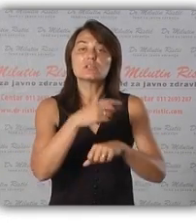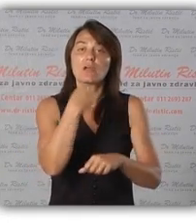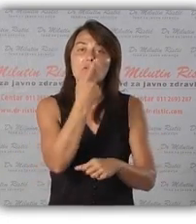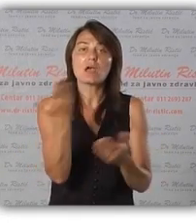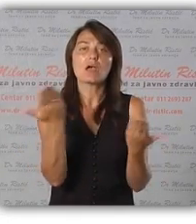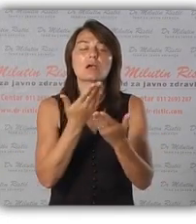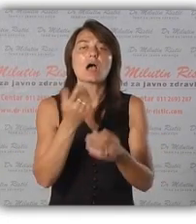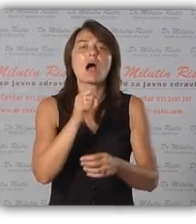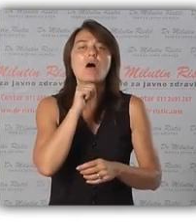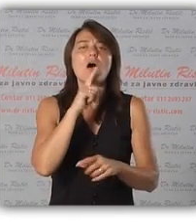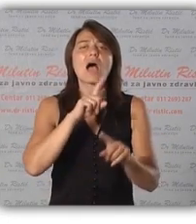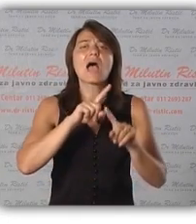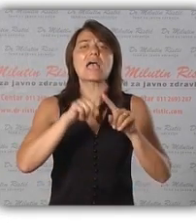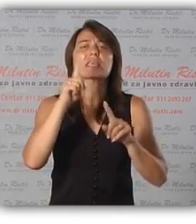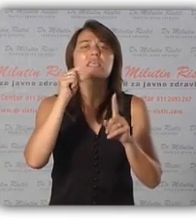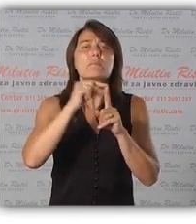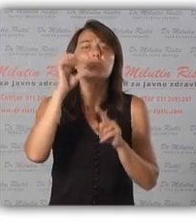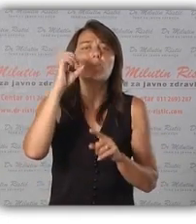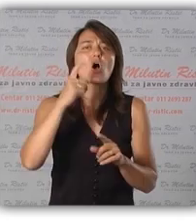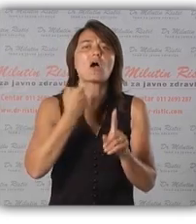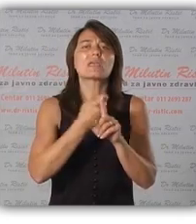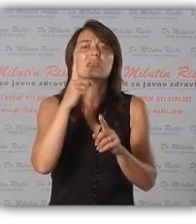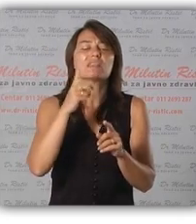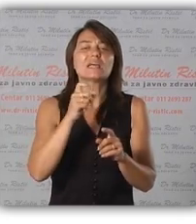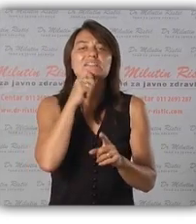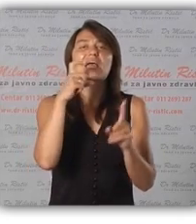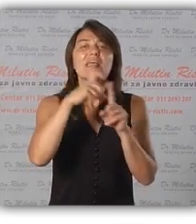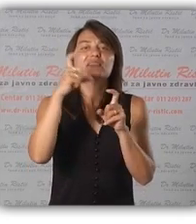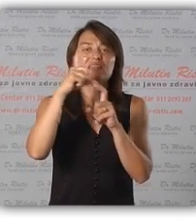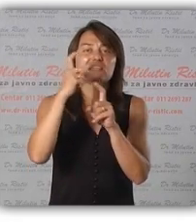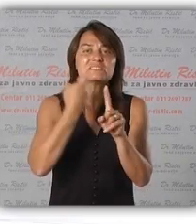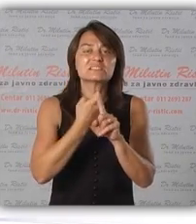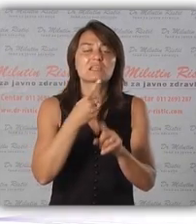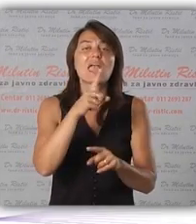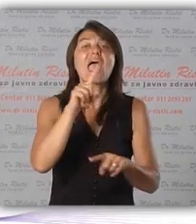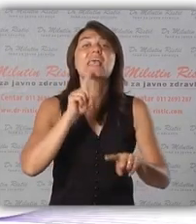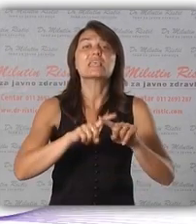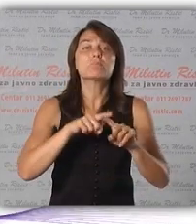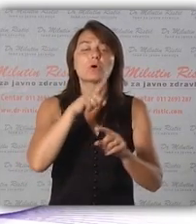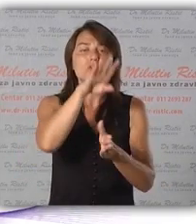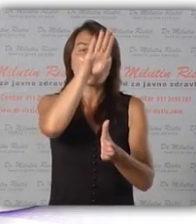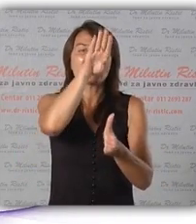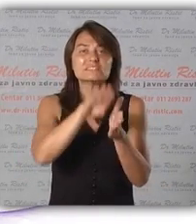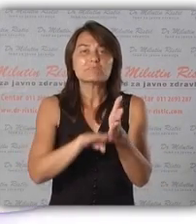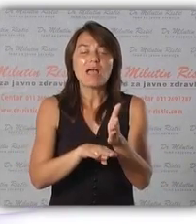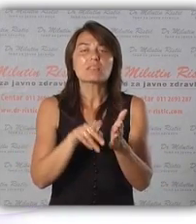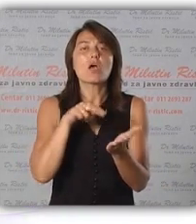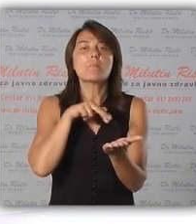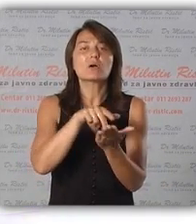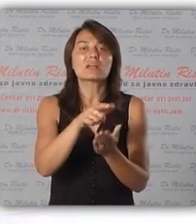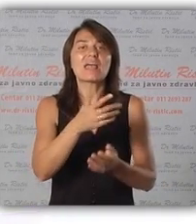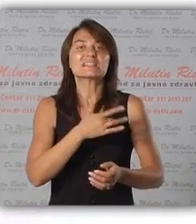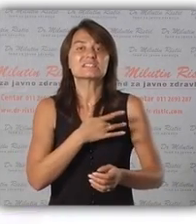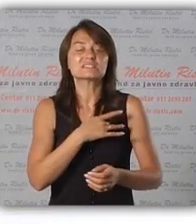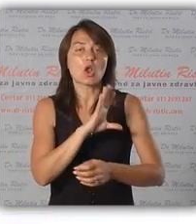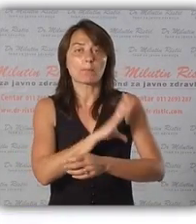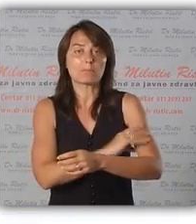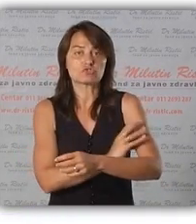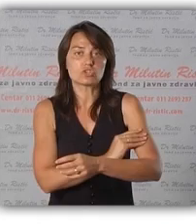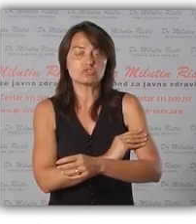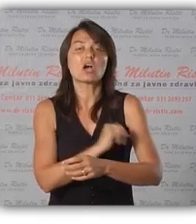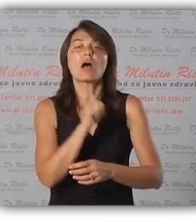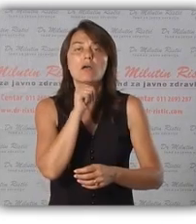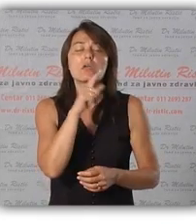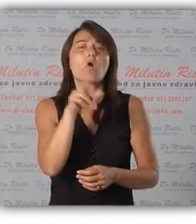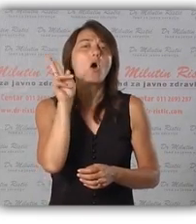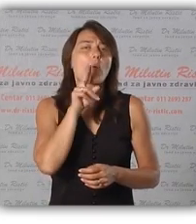medicini označavaju kao hipokinezija, akinezija ili diskinezija. Hipokinezija je smanjena pokretljivost srčanog